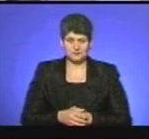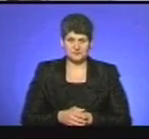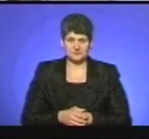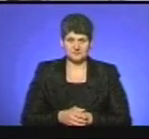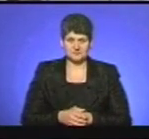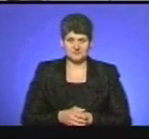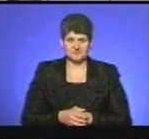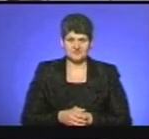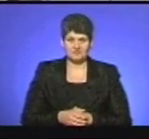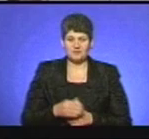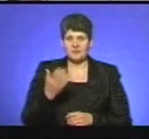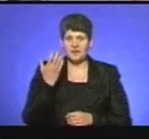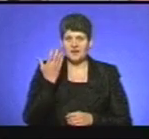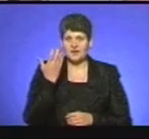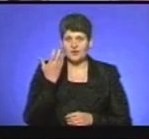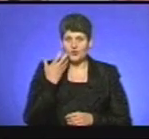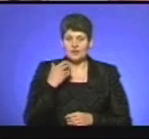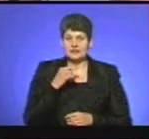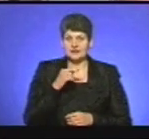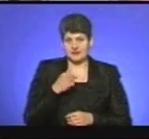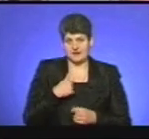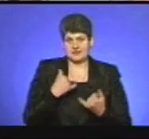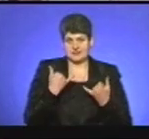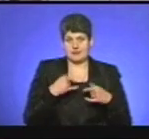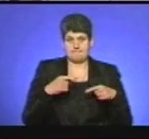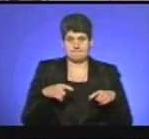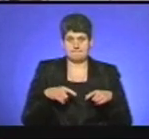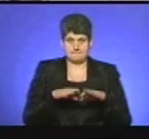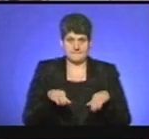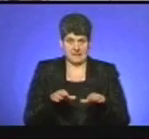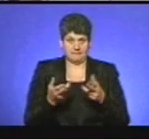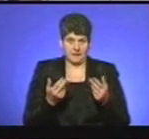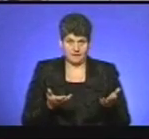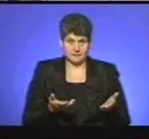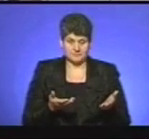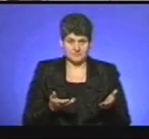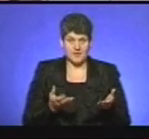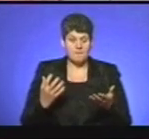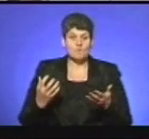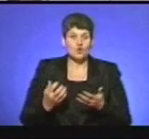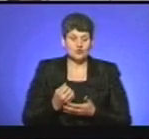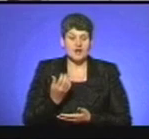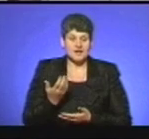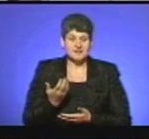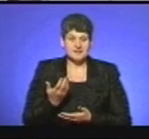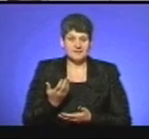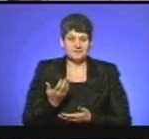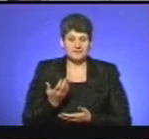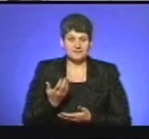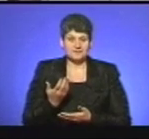Ну, коли ти... От я зараз тільки що плив, так? Получається,